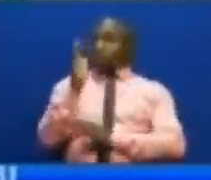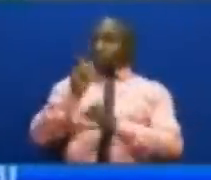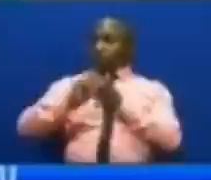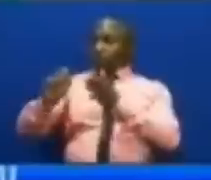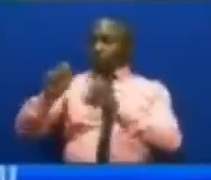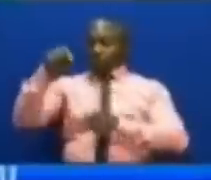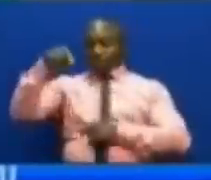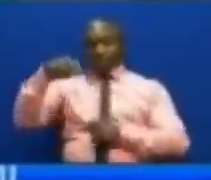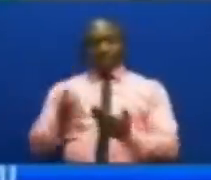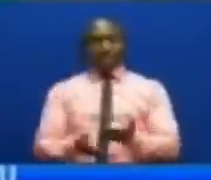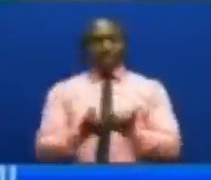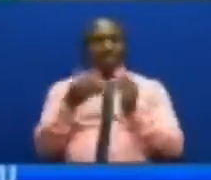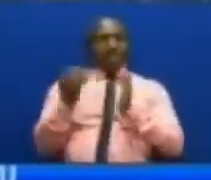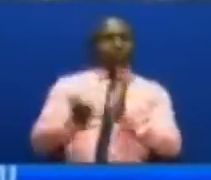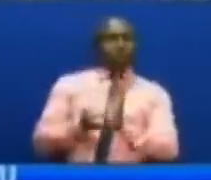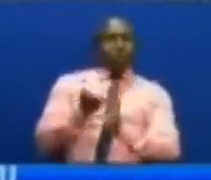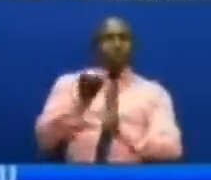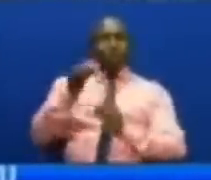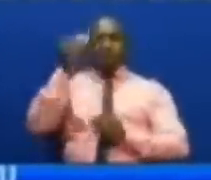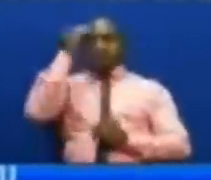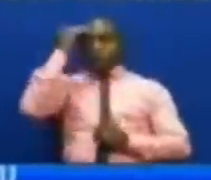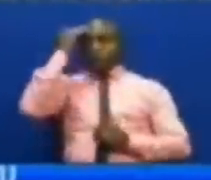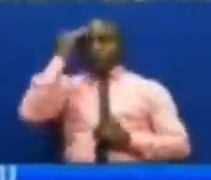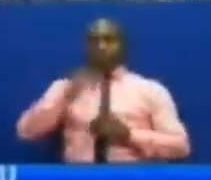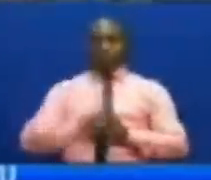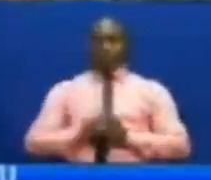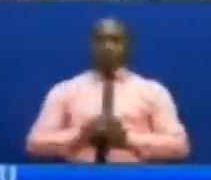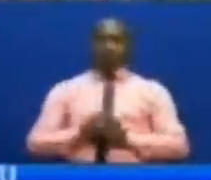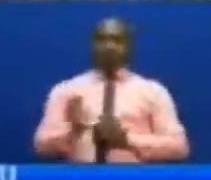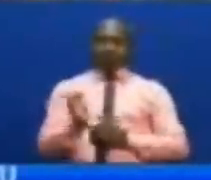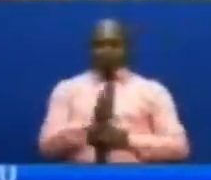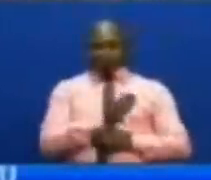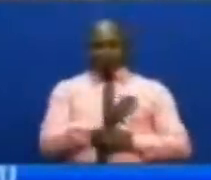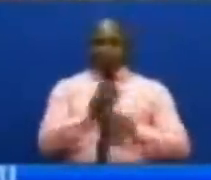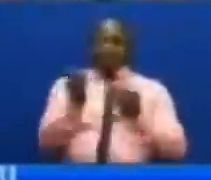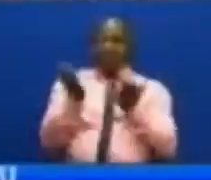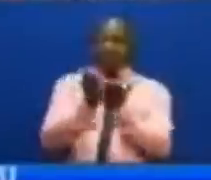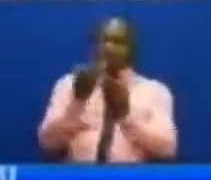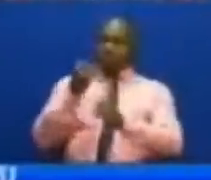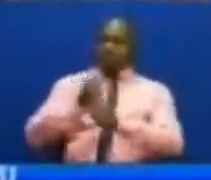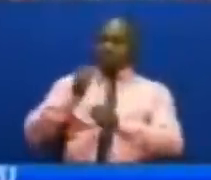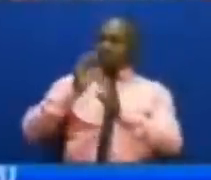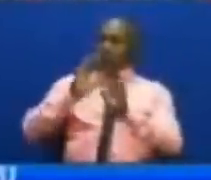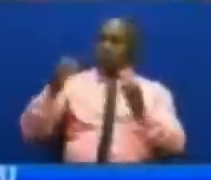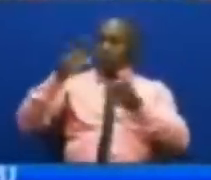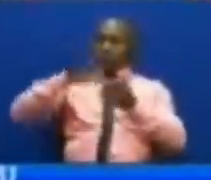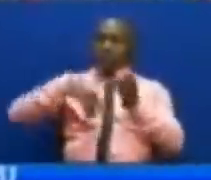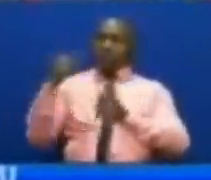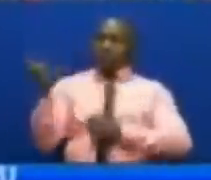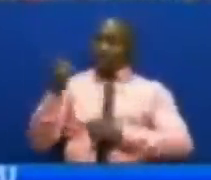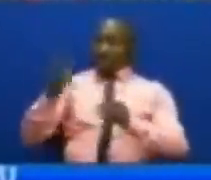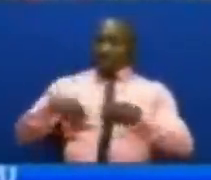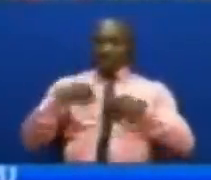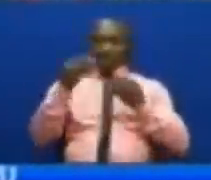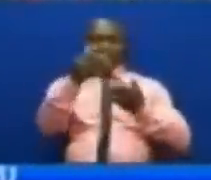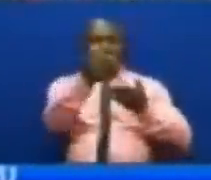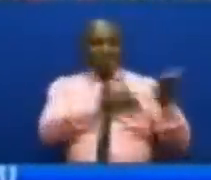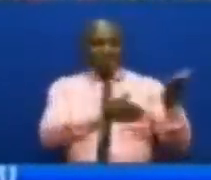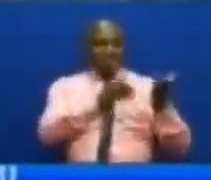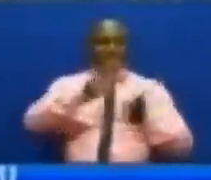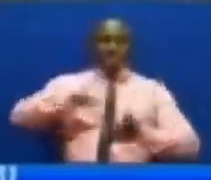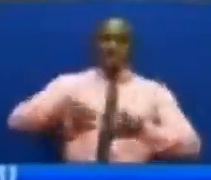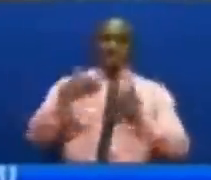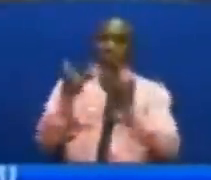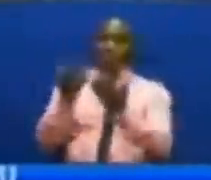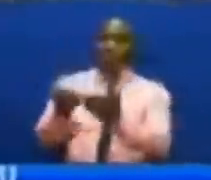kuinua taaluma. Shule zilizofanya vizuri katika mitihani ya kitaifa zimetunukiwa vyeti na zawadi.